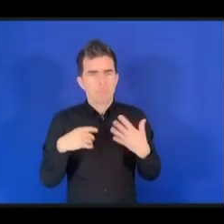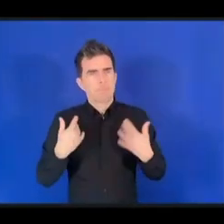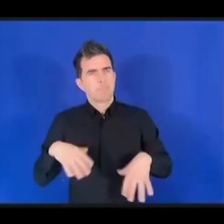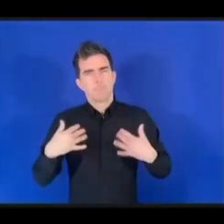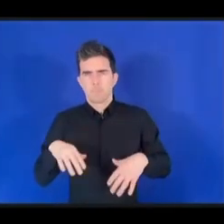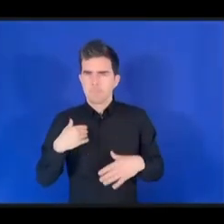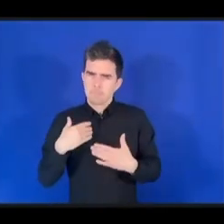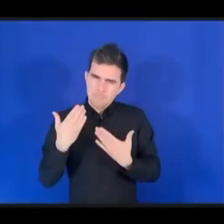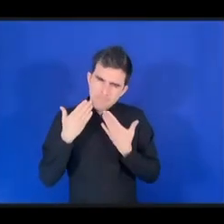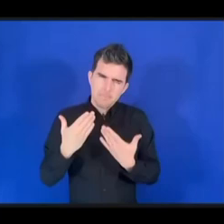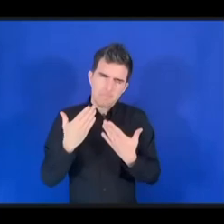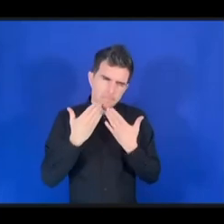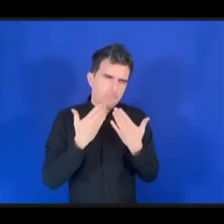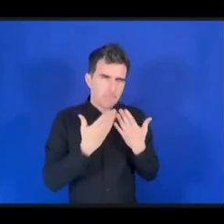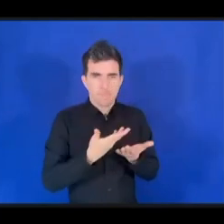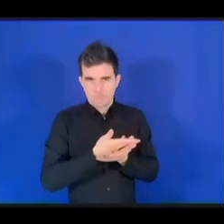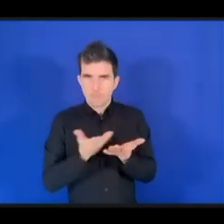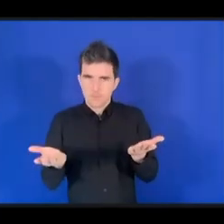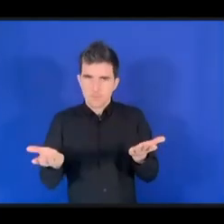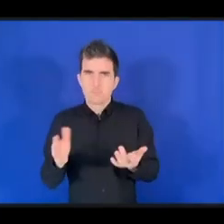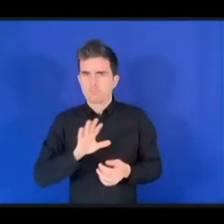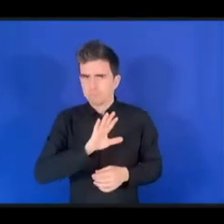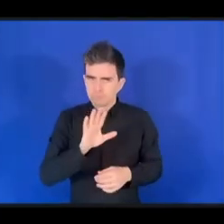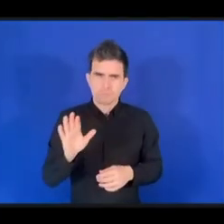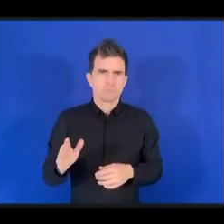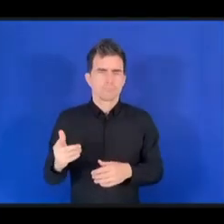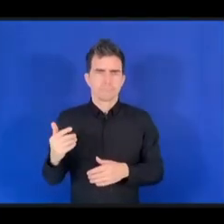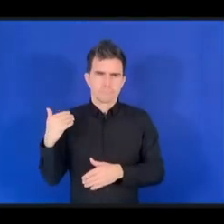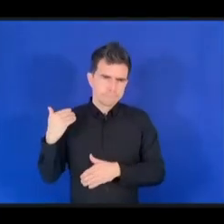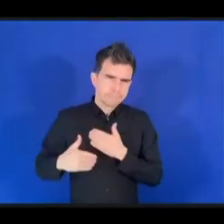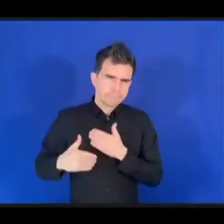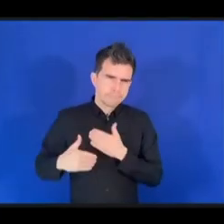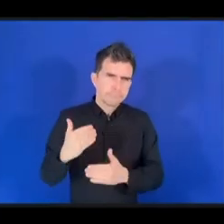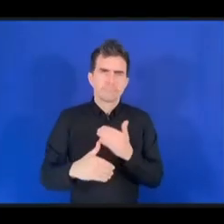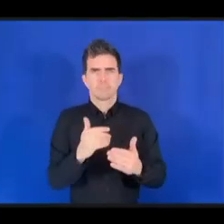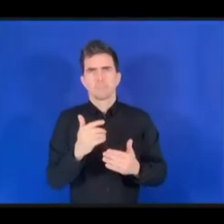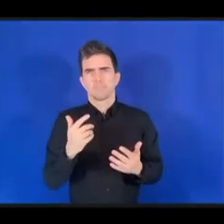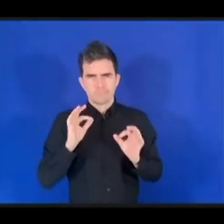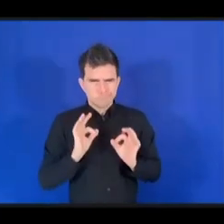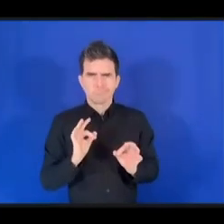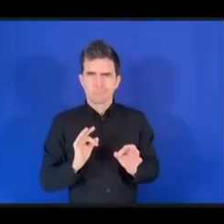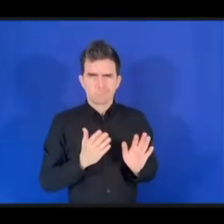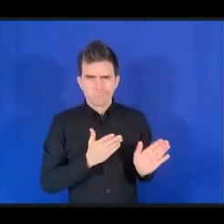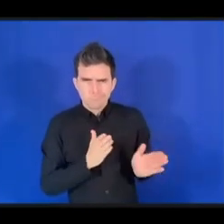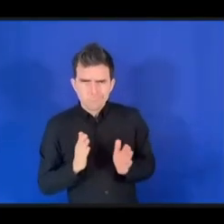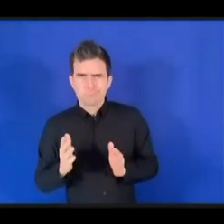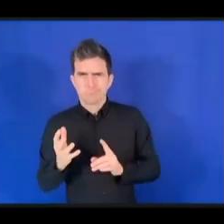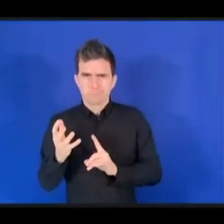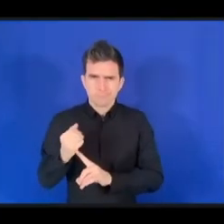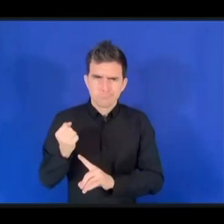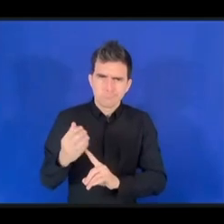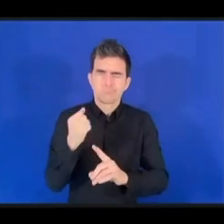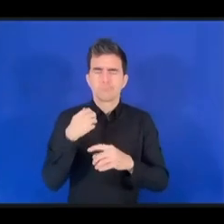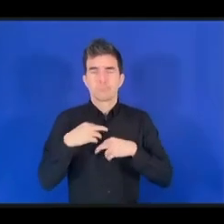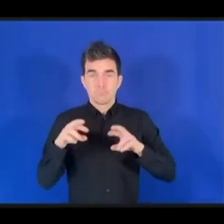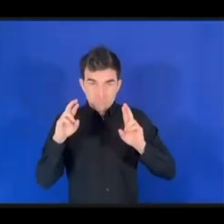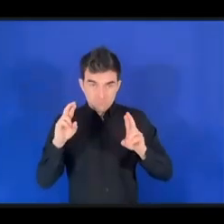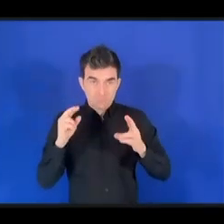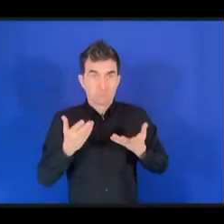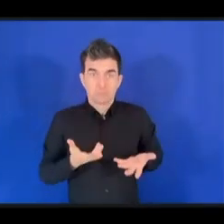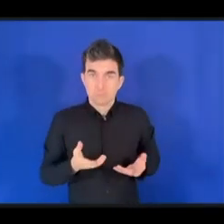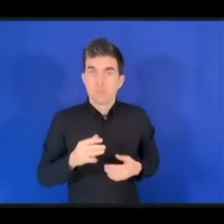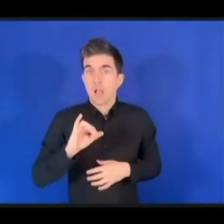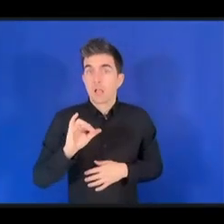え感謝申し上げますigfののレガシーというもの